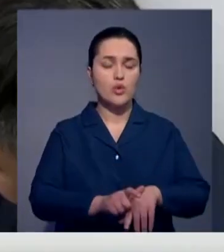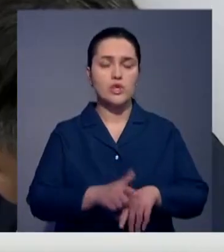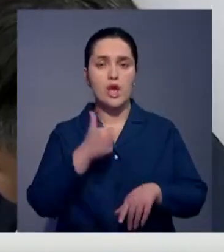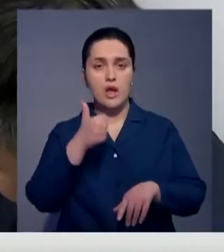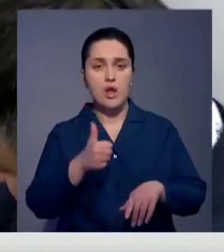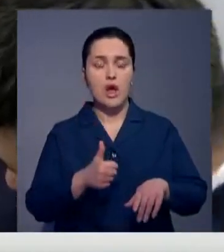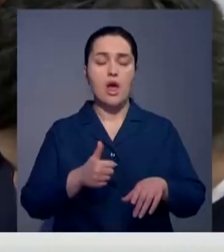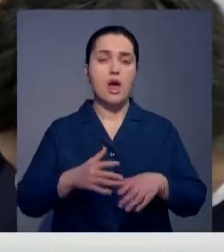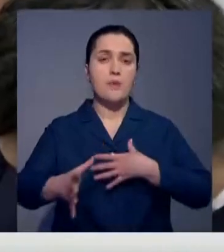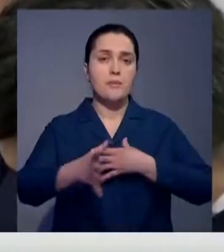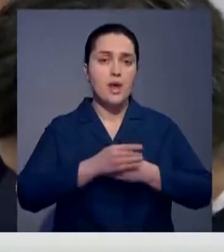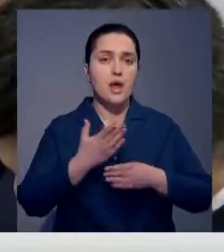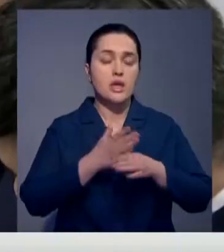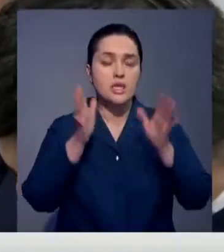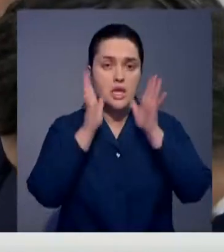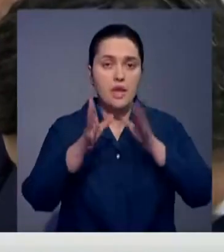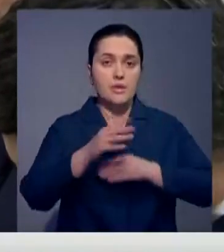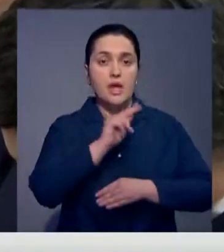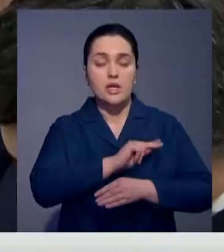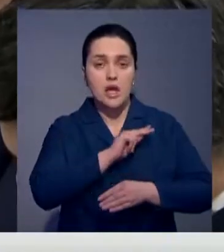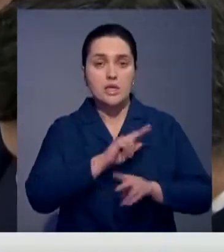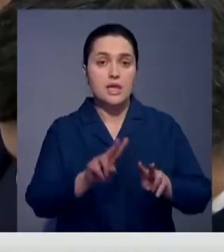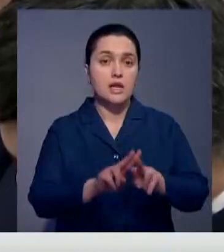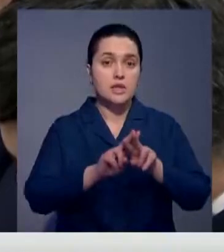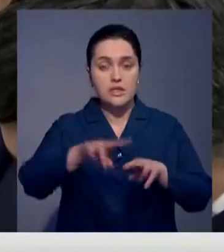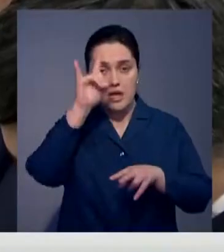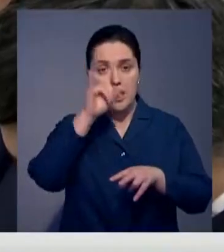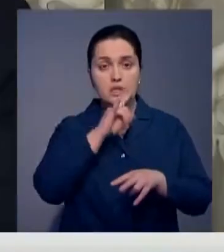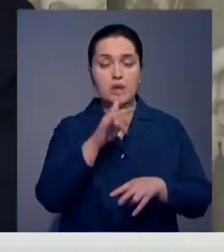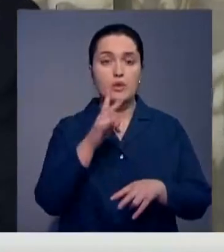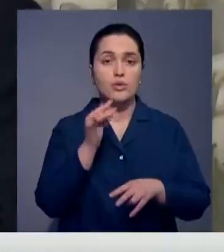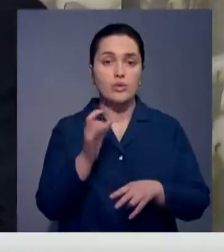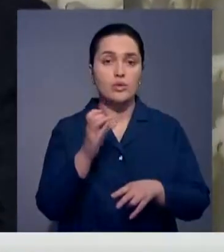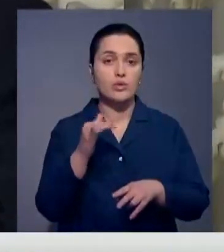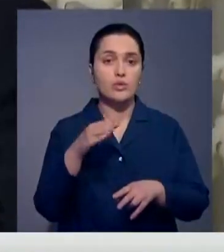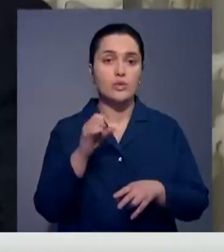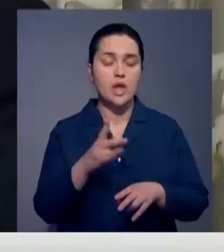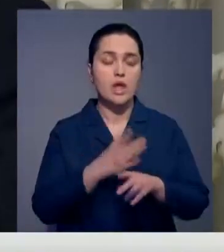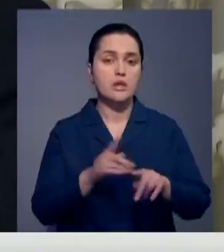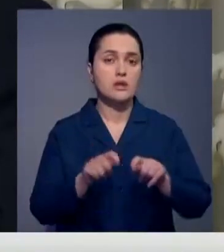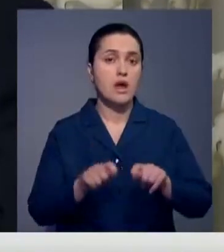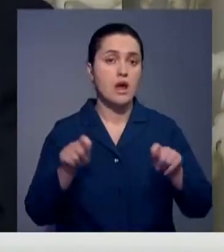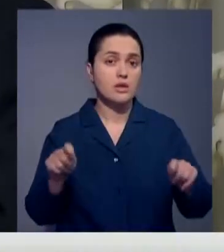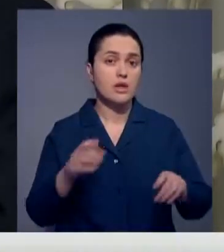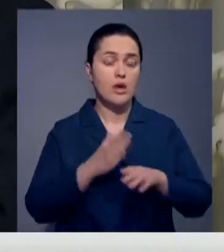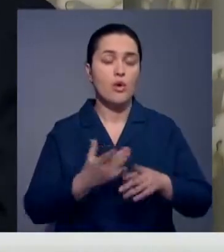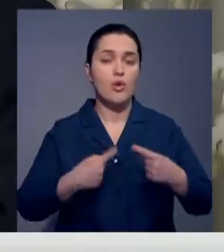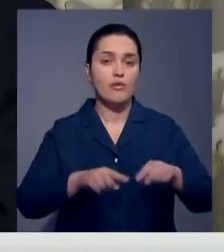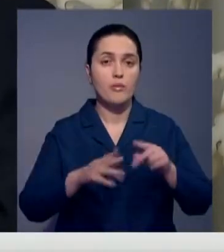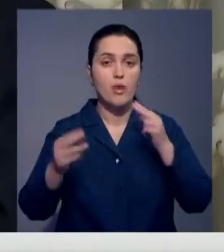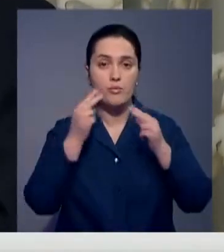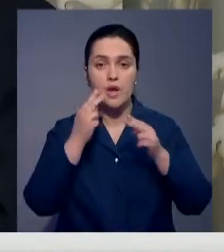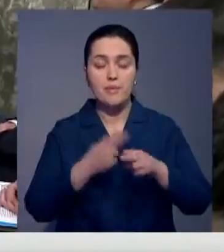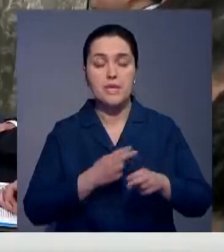организации исламского сотрудничества столице казахстана нурсултан я открыто штаб-квартира исламской организации по продовольственной